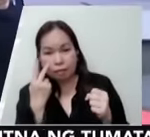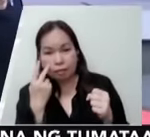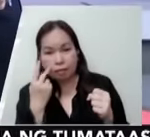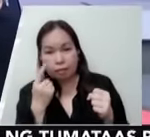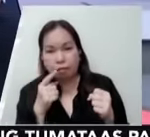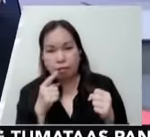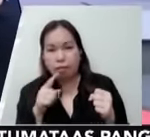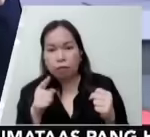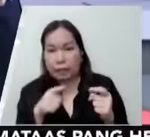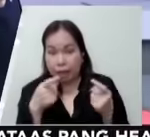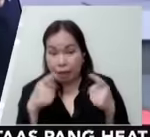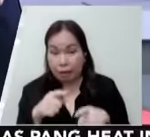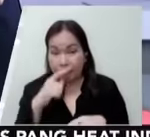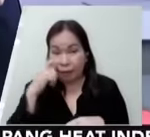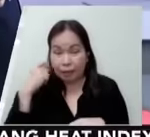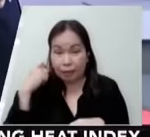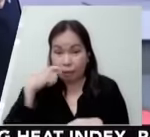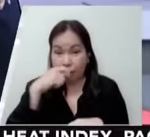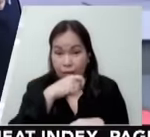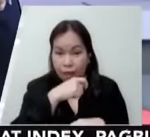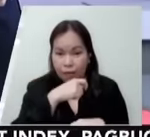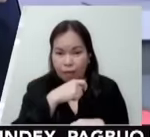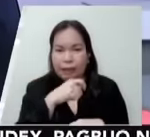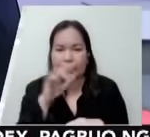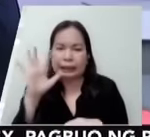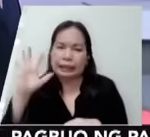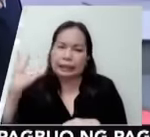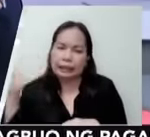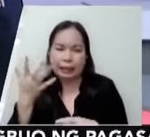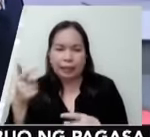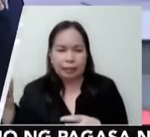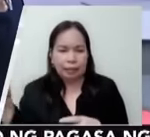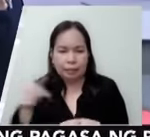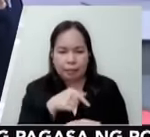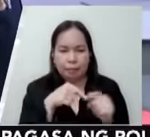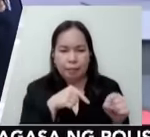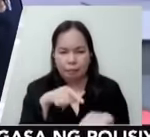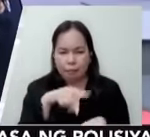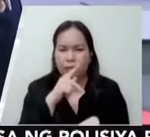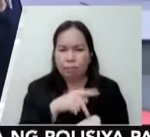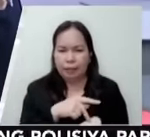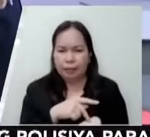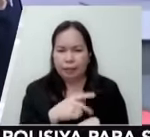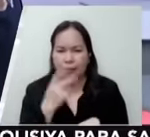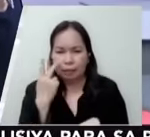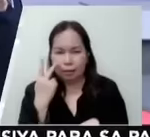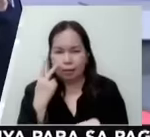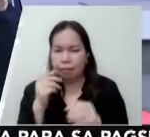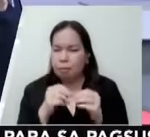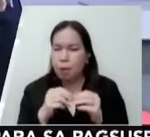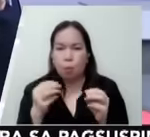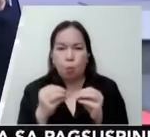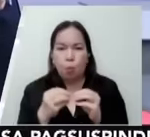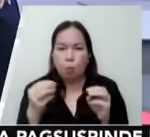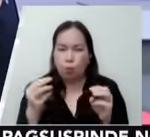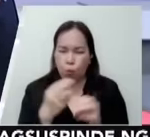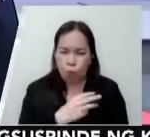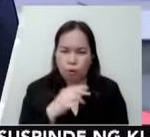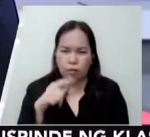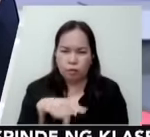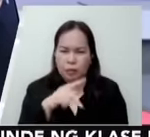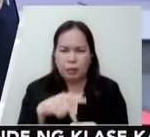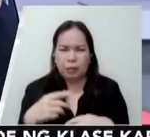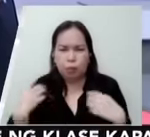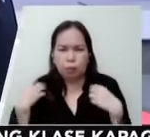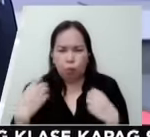Pilipinas ang epekto ng magnitude 7.2 na lindol sa Taiwan. Mas matindi pa nga ang inaasahang lakas na aabot